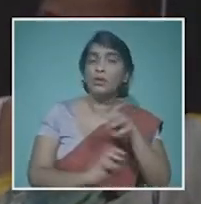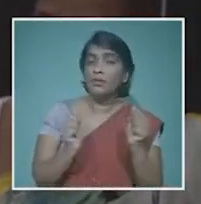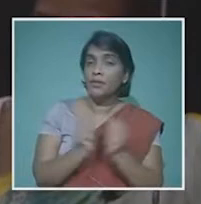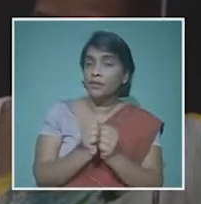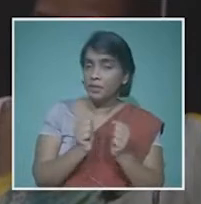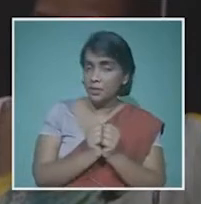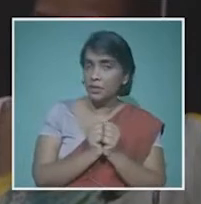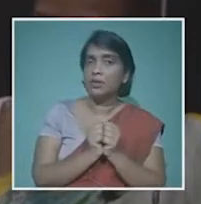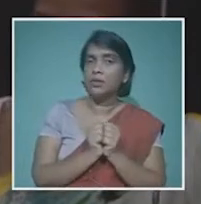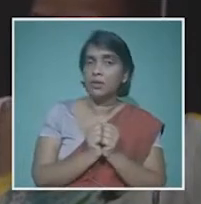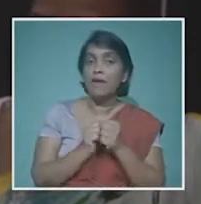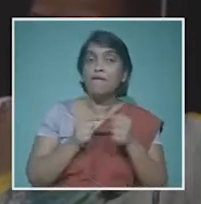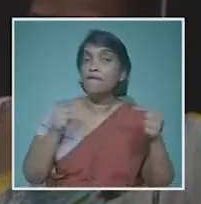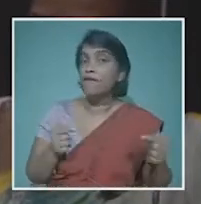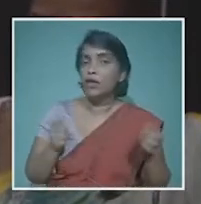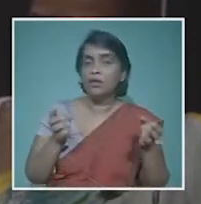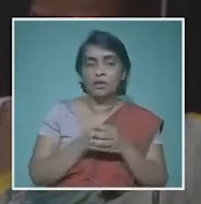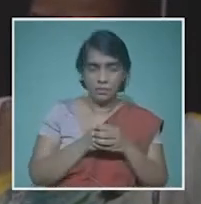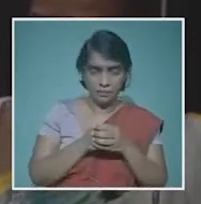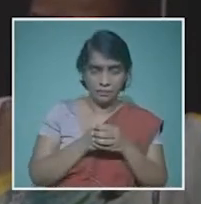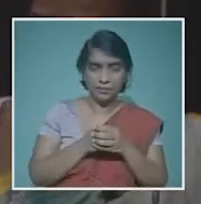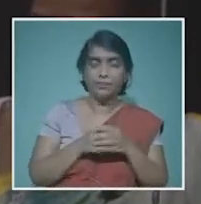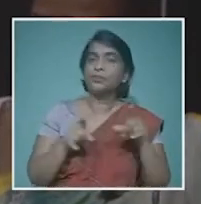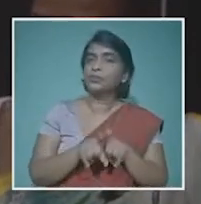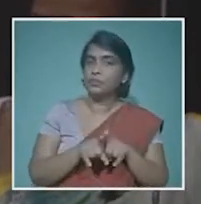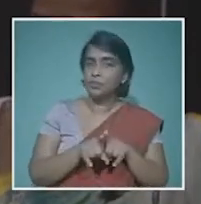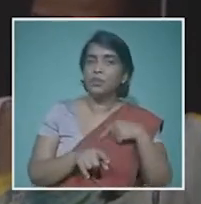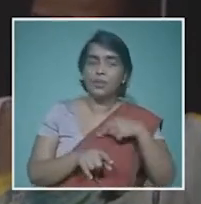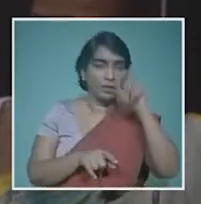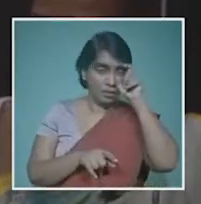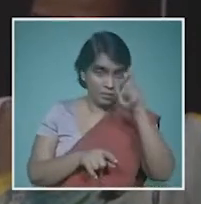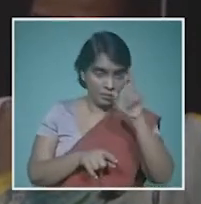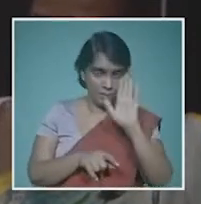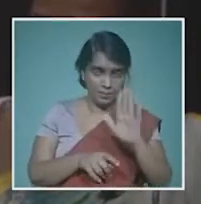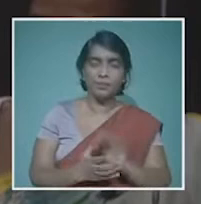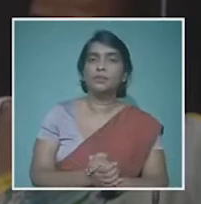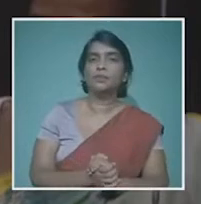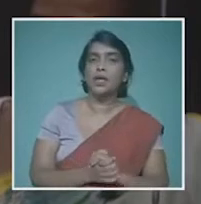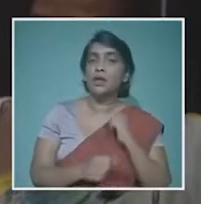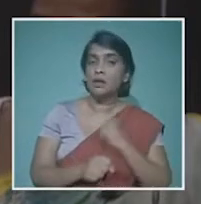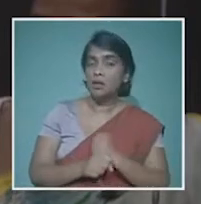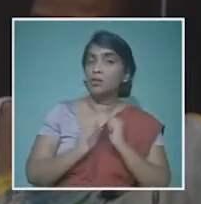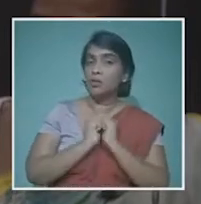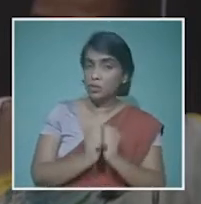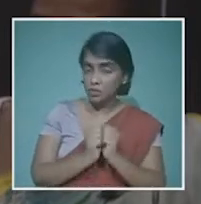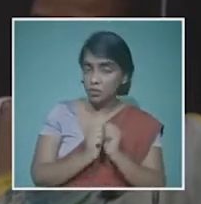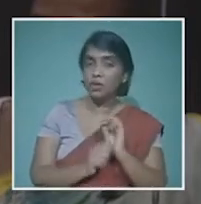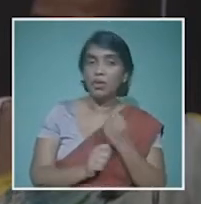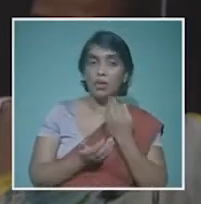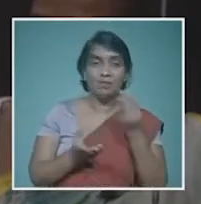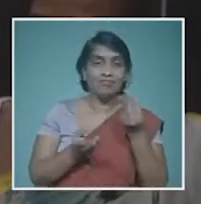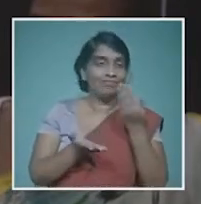ව්‍යාපාරයට විරුද්ධ කණ්ඩායම? ඒ වගේම අපි බලන්න ඕන රජයේ සේවකයන්ගේ අතේ තියෙන